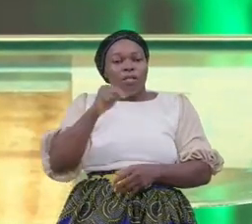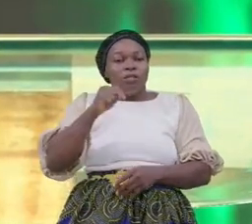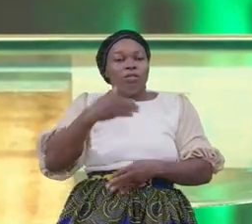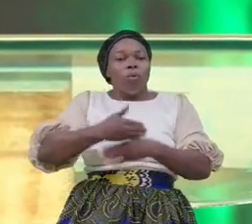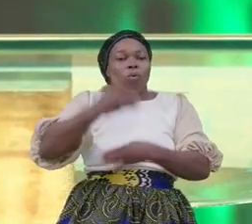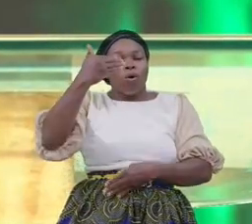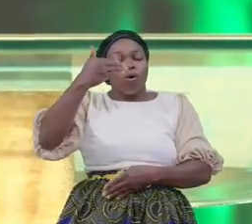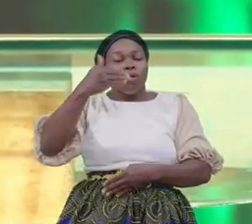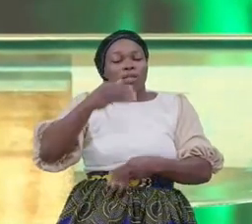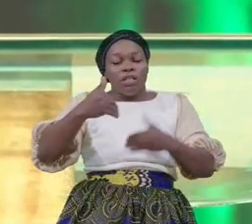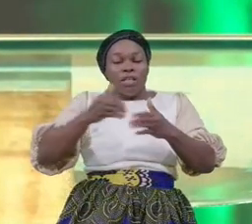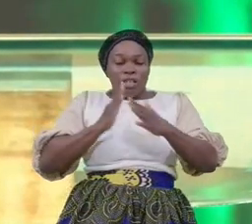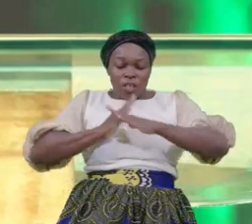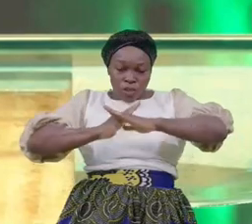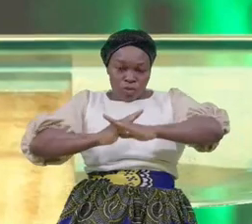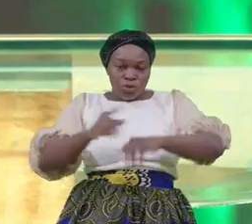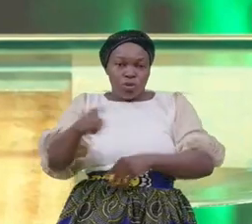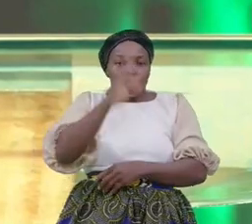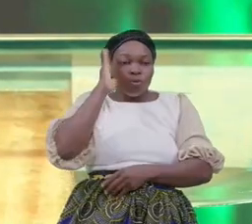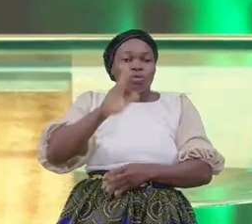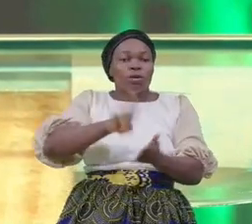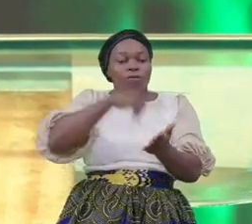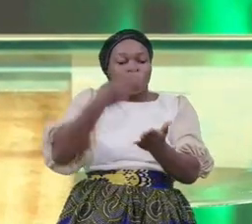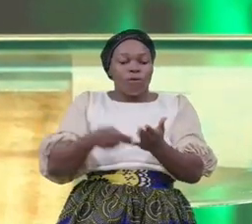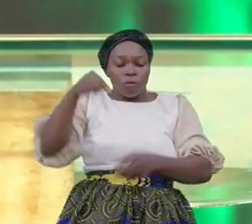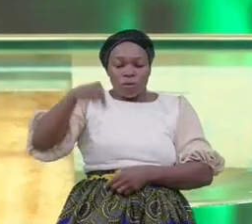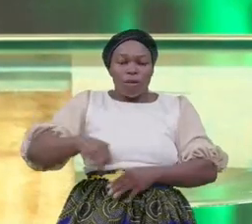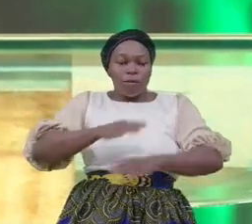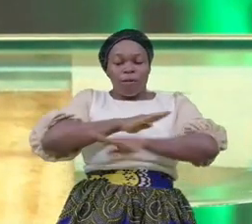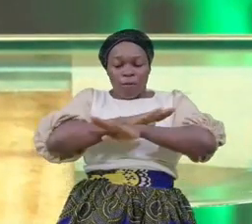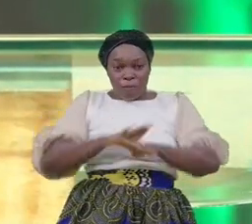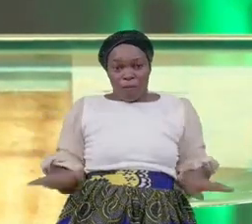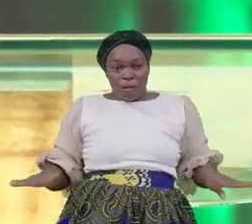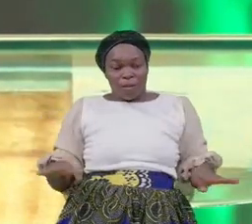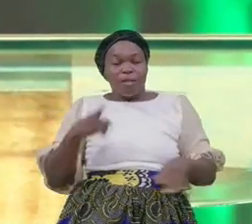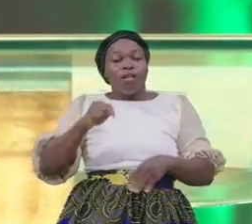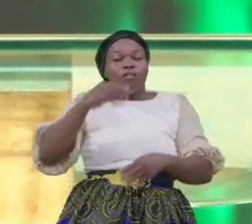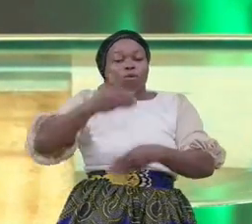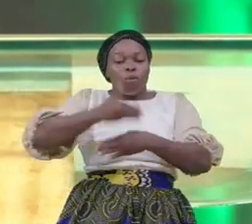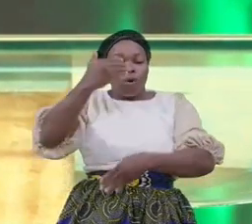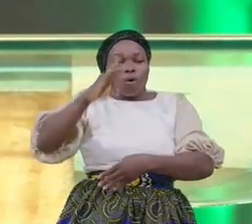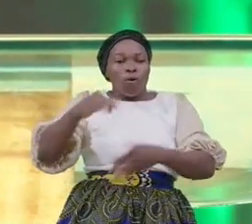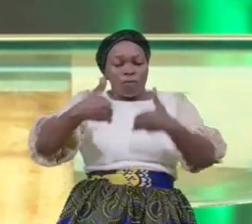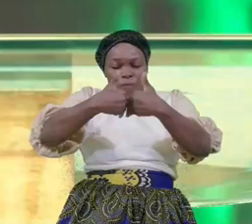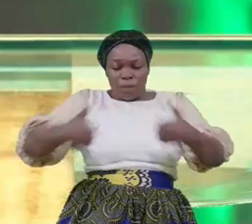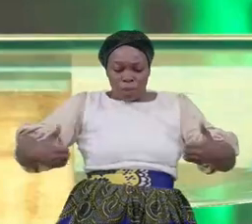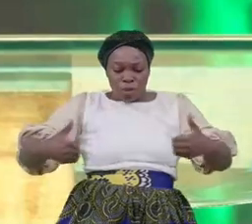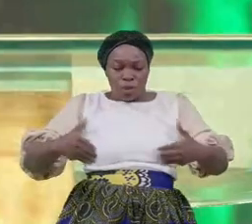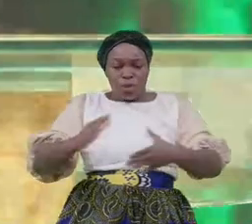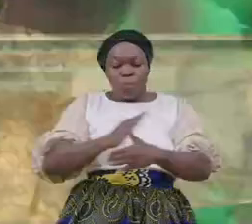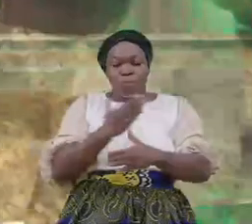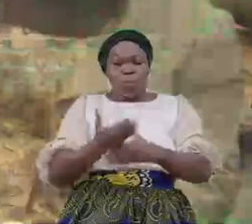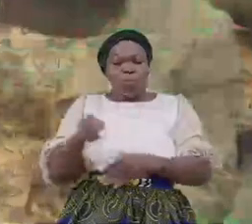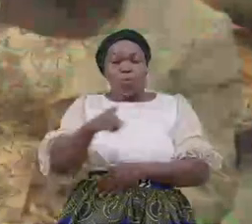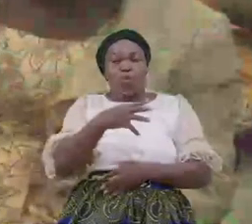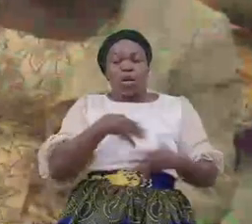La muraille qui vous empêche s'écroulera. La muraille de démarcation entre vous et